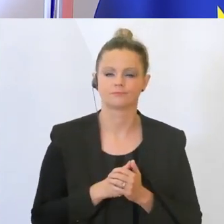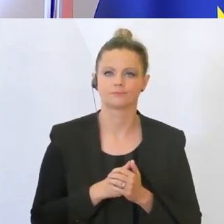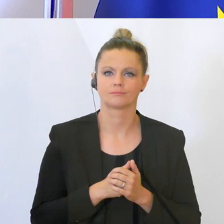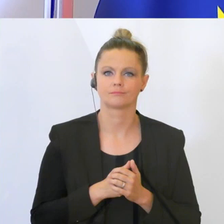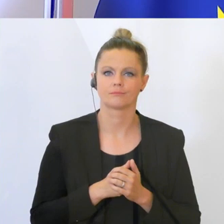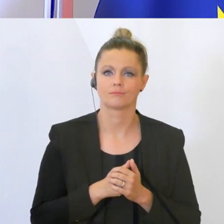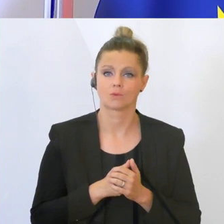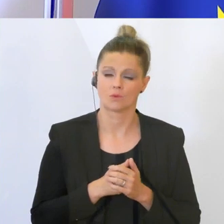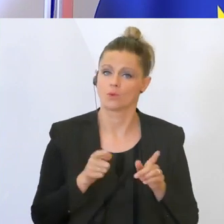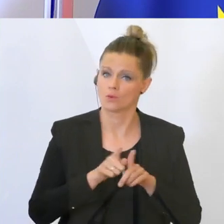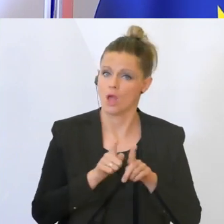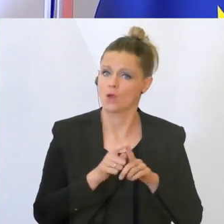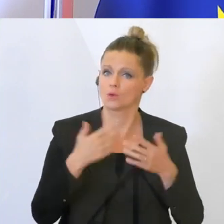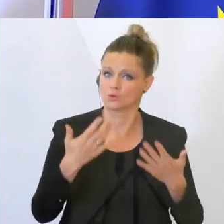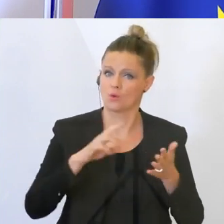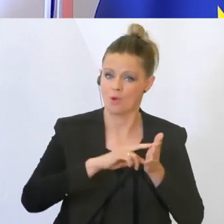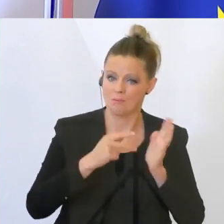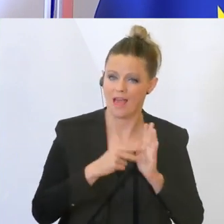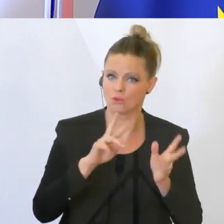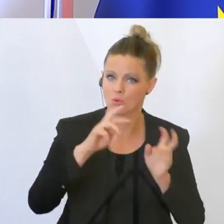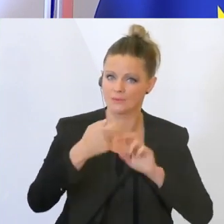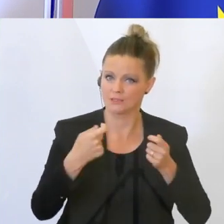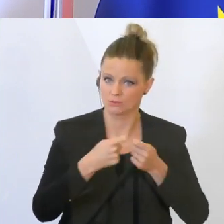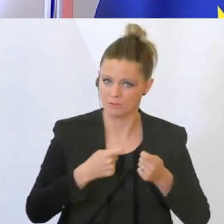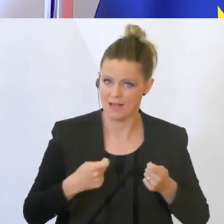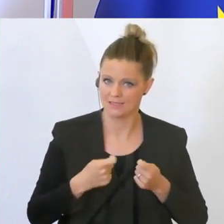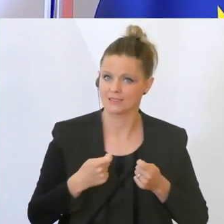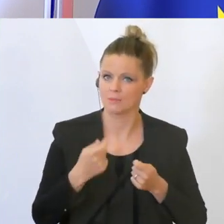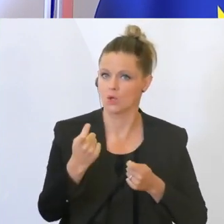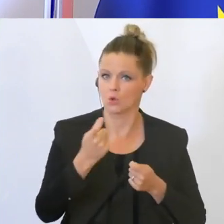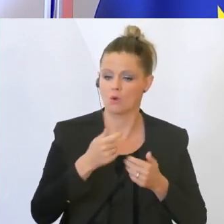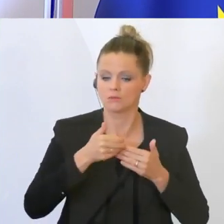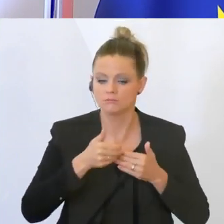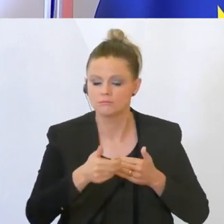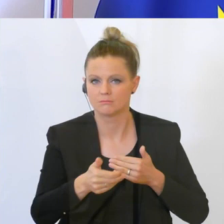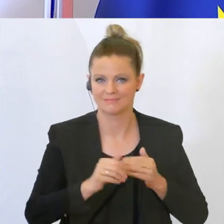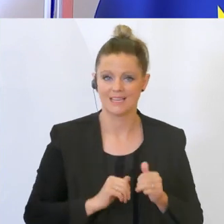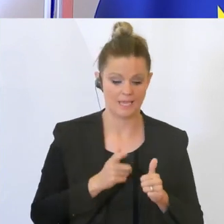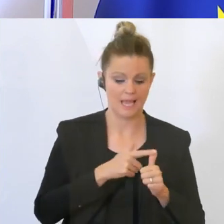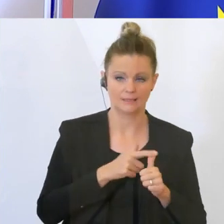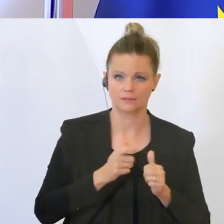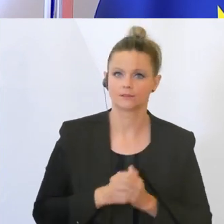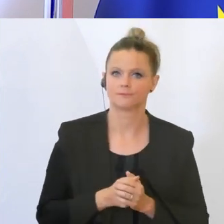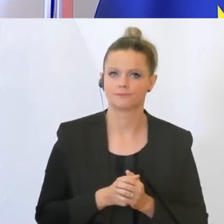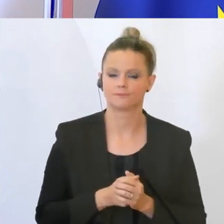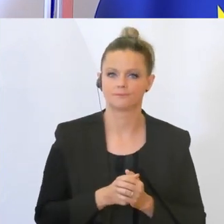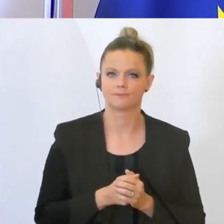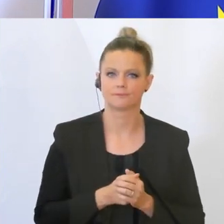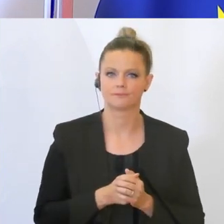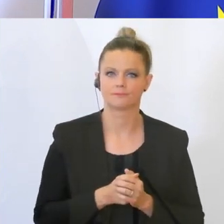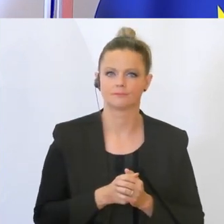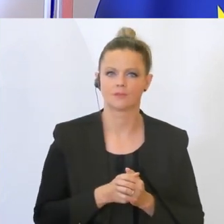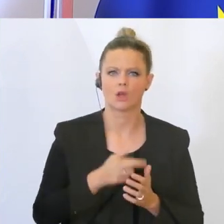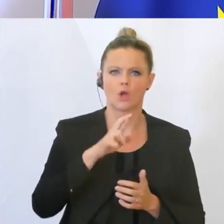und werden hier entsprechende Pläne und Umsetzungsmaßnahmen setzen in der nächsten Zeit. Erstens den Aufbau von